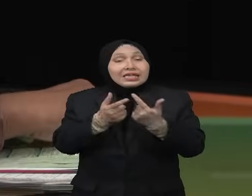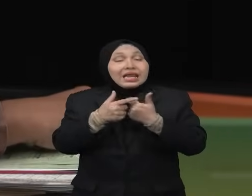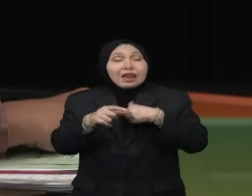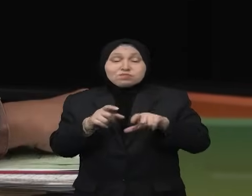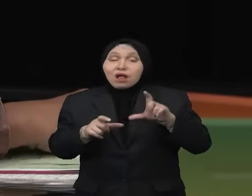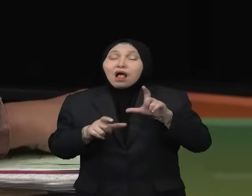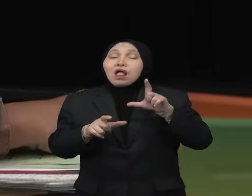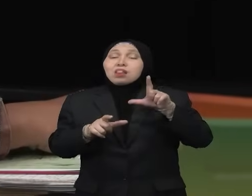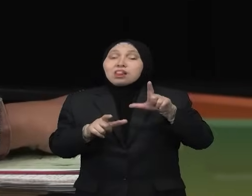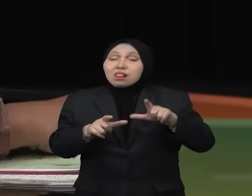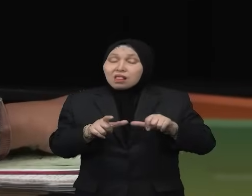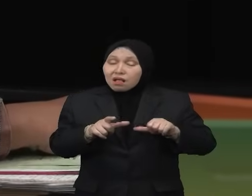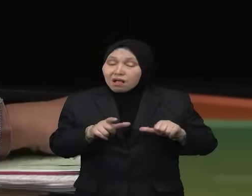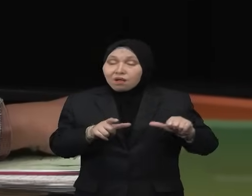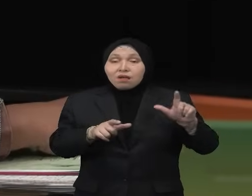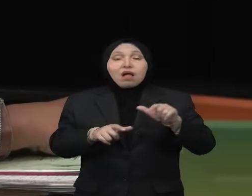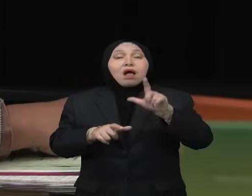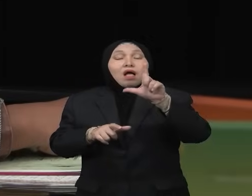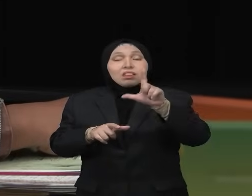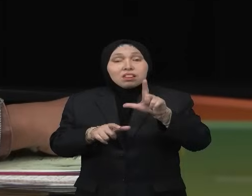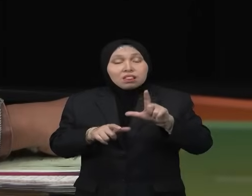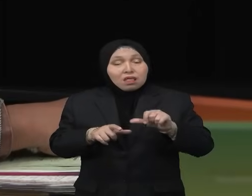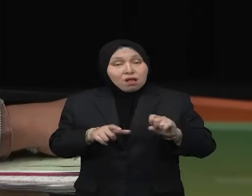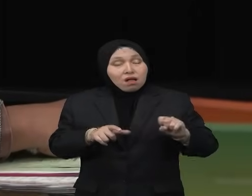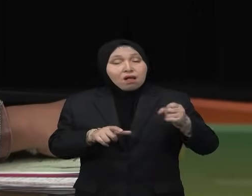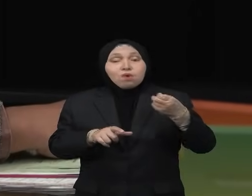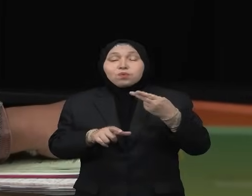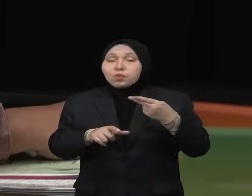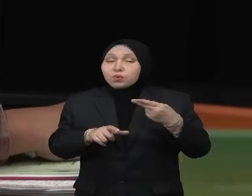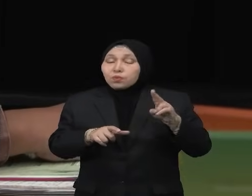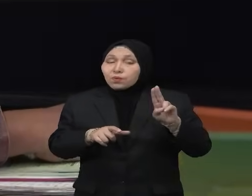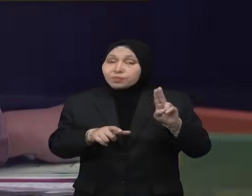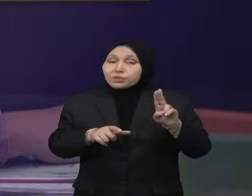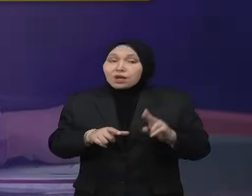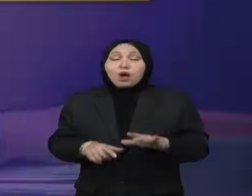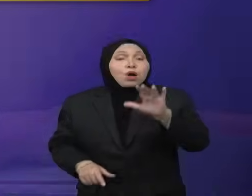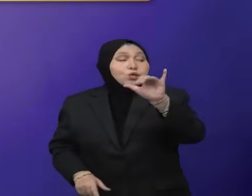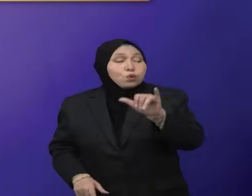tebal. Allahu. Sebut. Allahu.